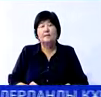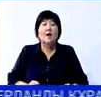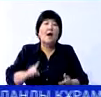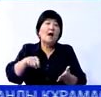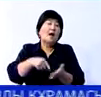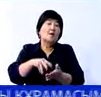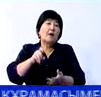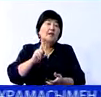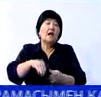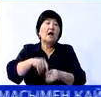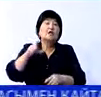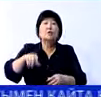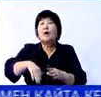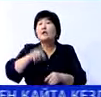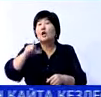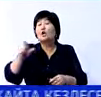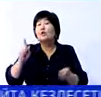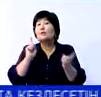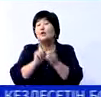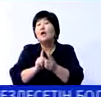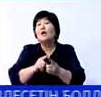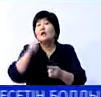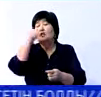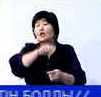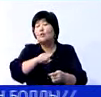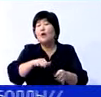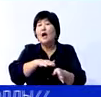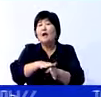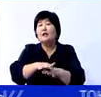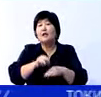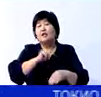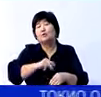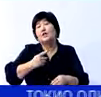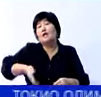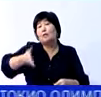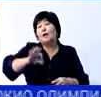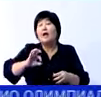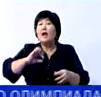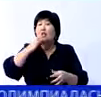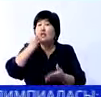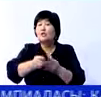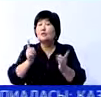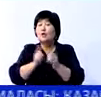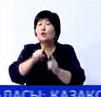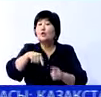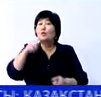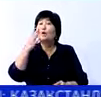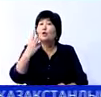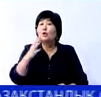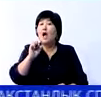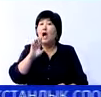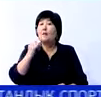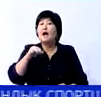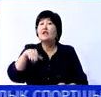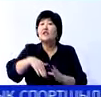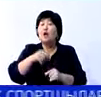Қалалық мәслихат депутаттары сайлаушылармен жүздесіп, жыл бойы атқарылған жұмысын баяндауға кірісті. Есепті кездесулердің көшін нөмірі 4-ші Абай